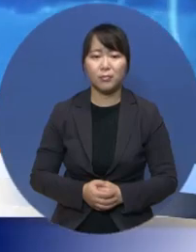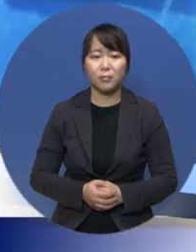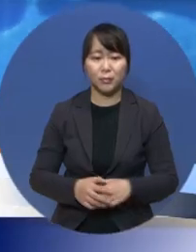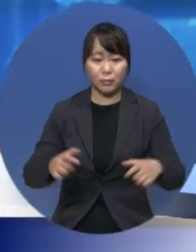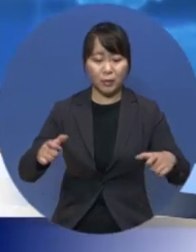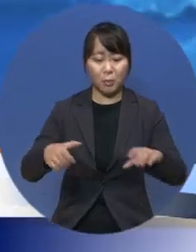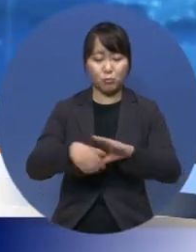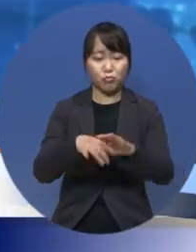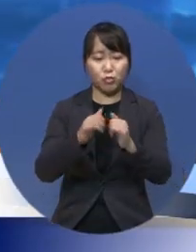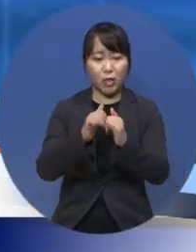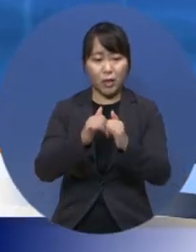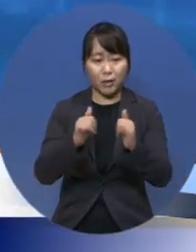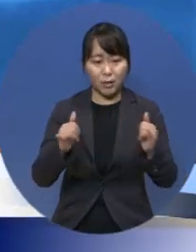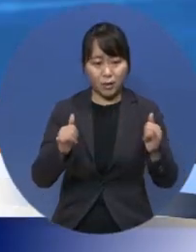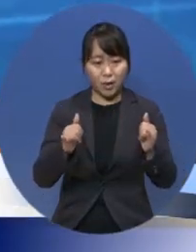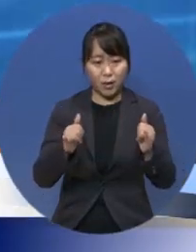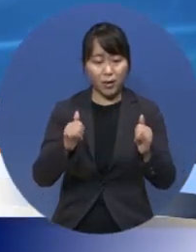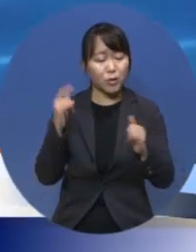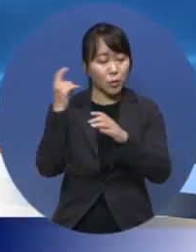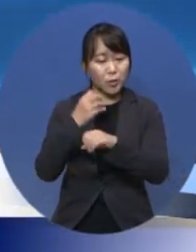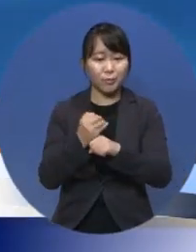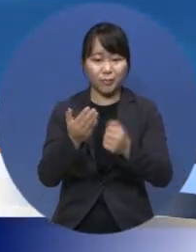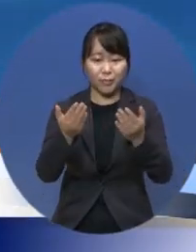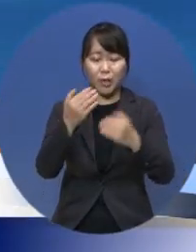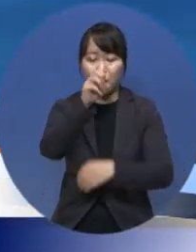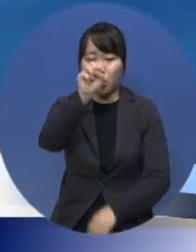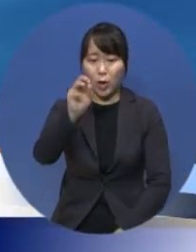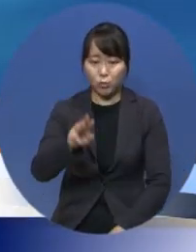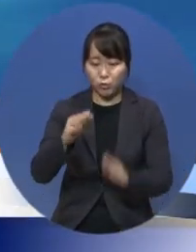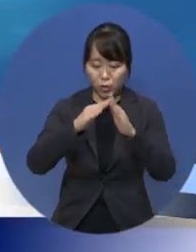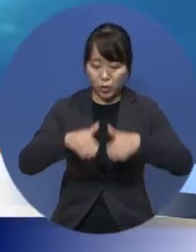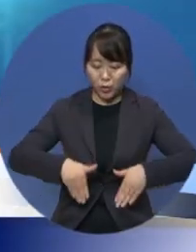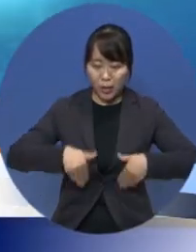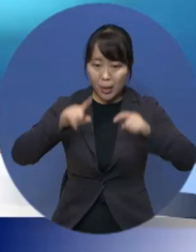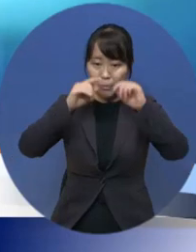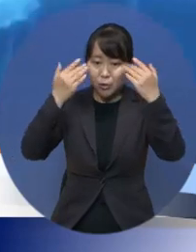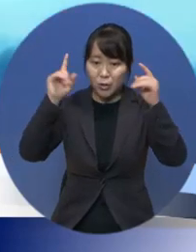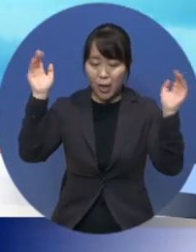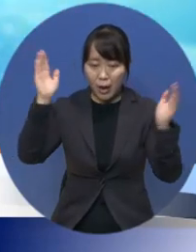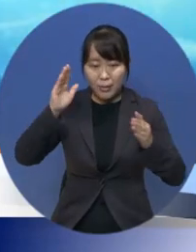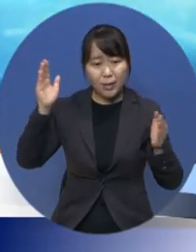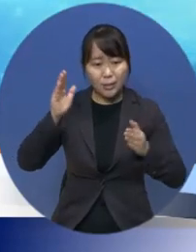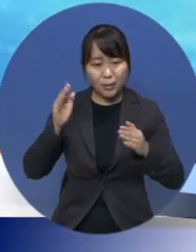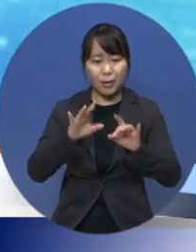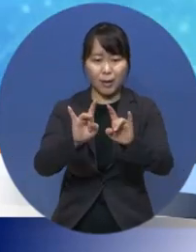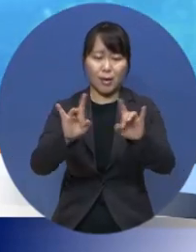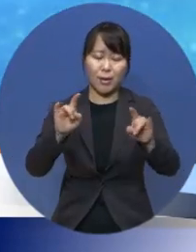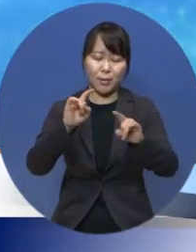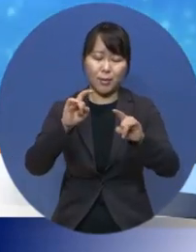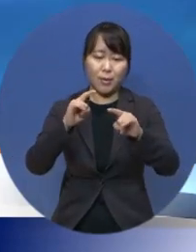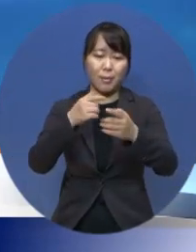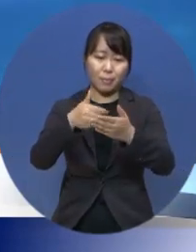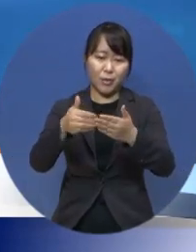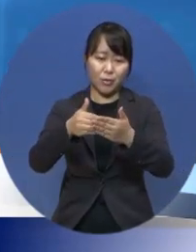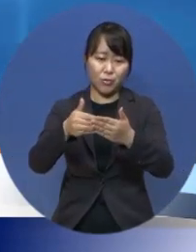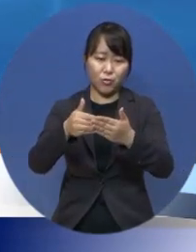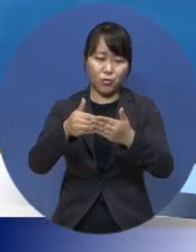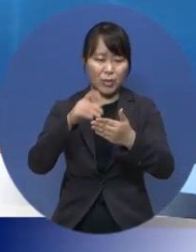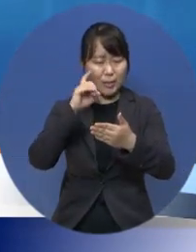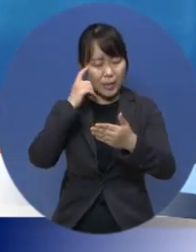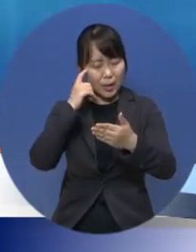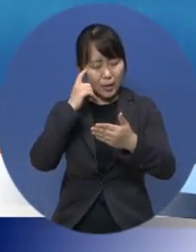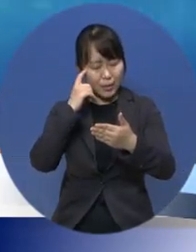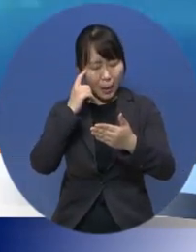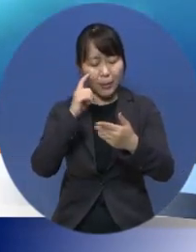지역의 문화가 소식 전해드립니다 광주와 전남 미술 대학 학생들이 각자의 미술 세계 를 한 자리에 펼쳐